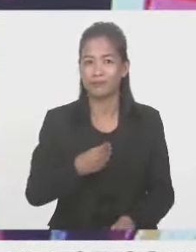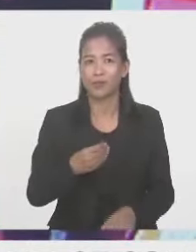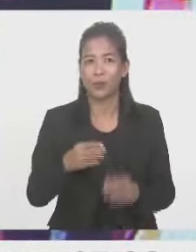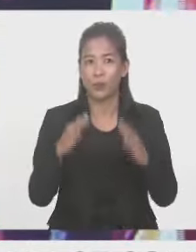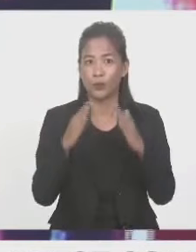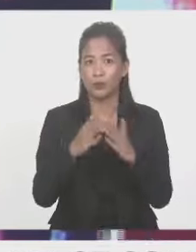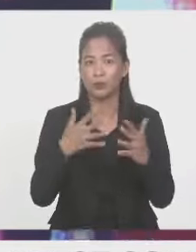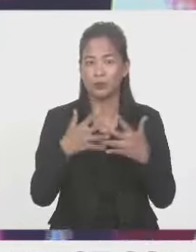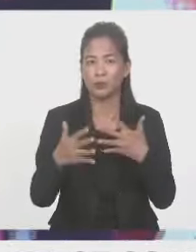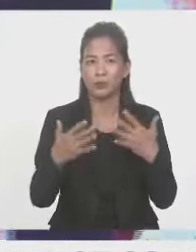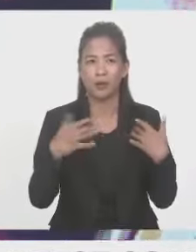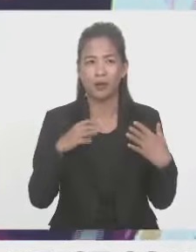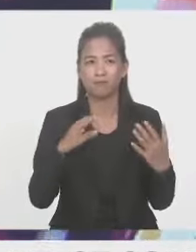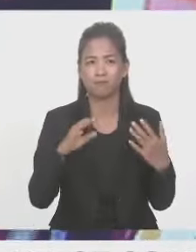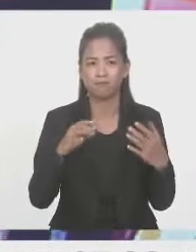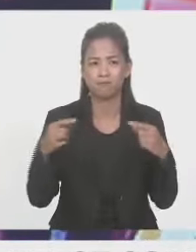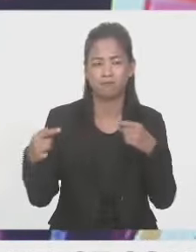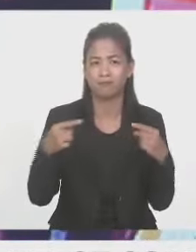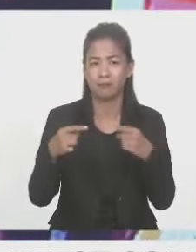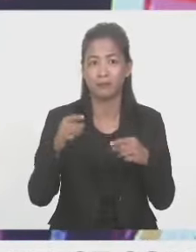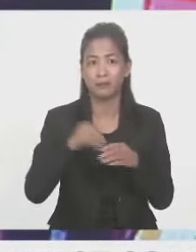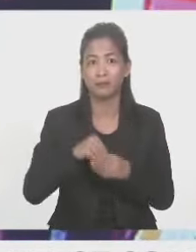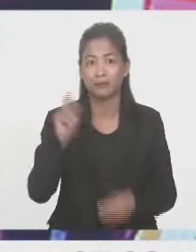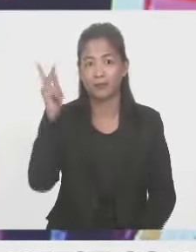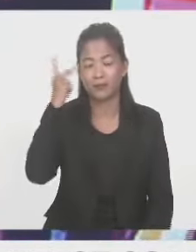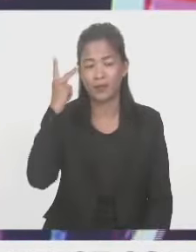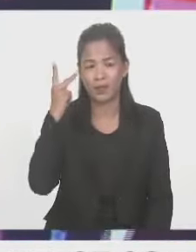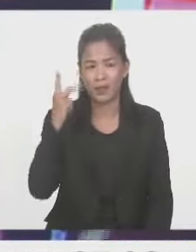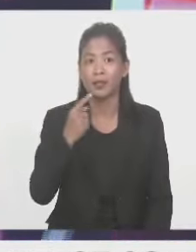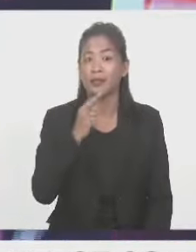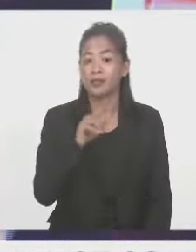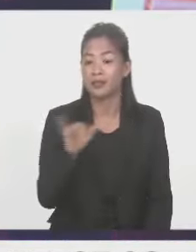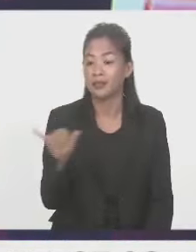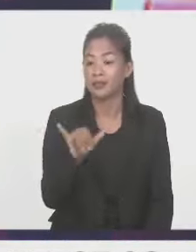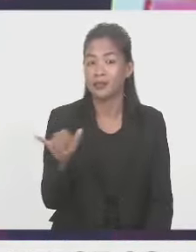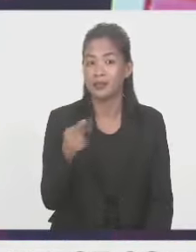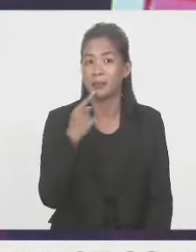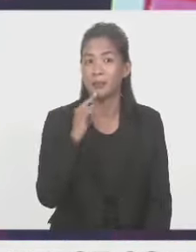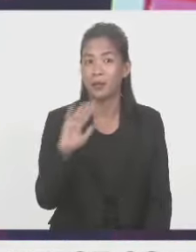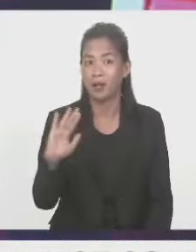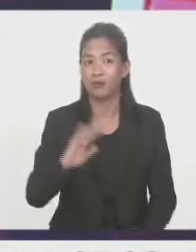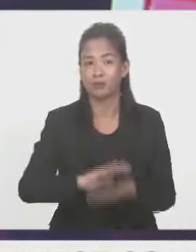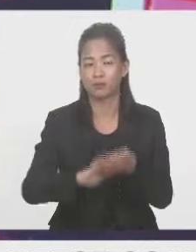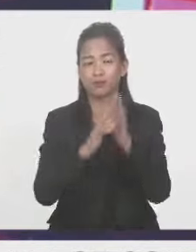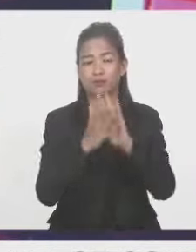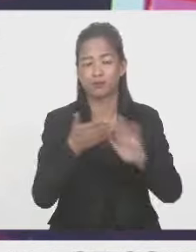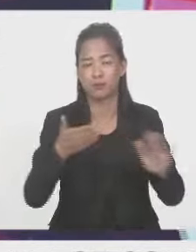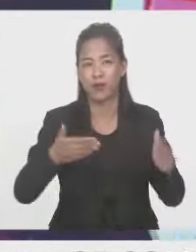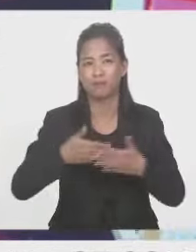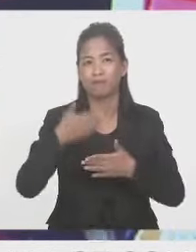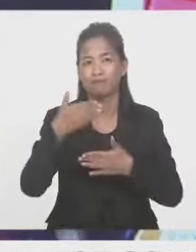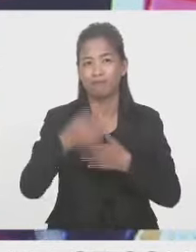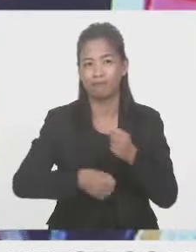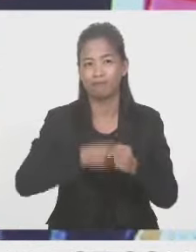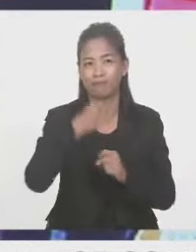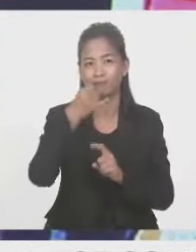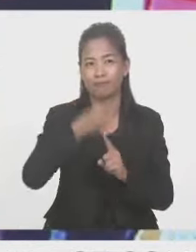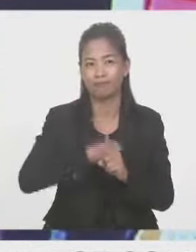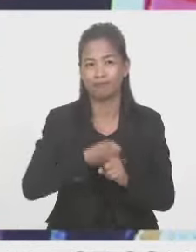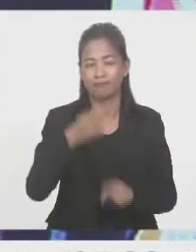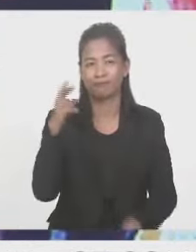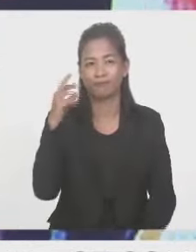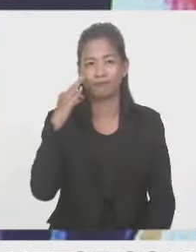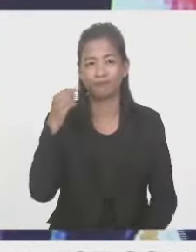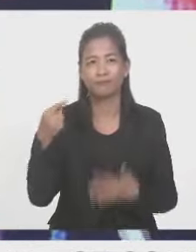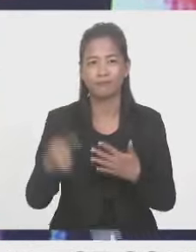sa politika, kapwa nangako ang mga ito ng isang smooth transition of power sa White House sa darating na Enero. Rosel Feria